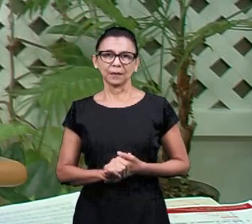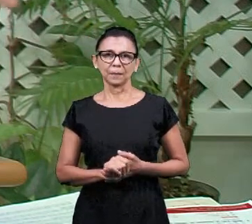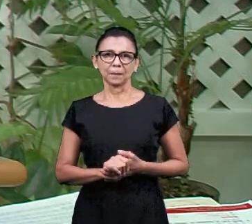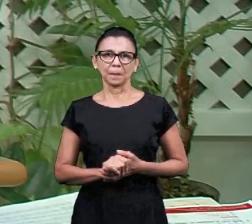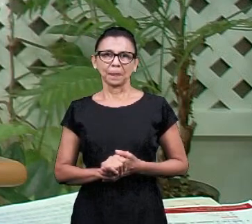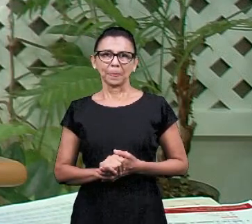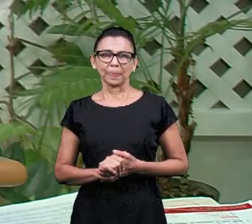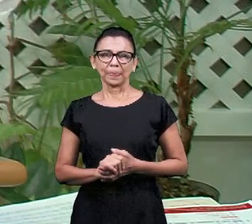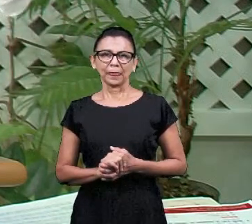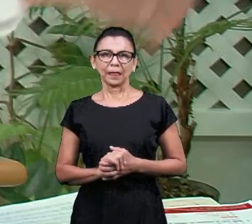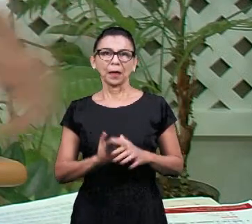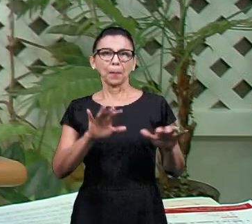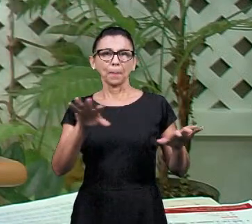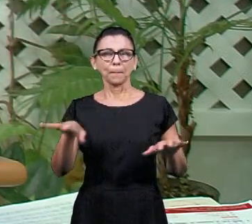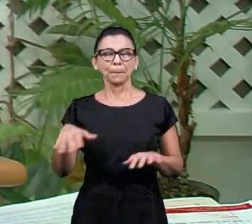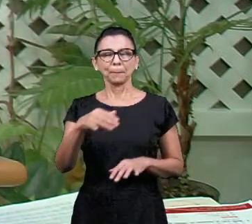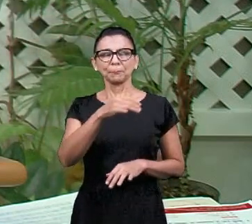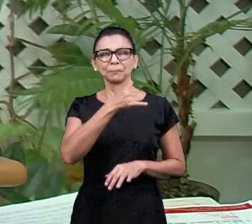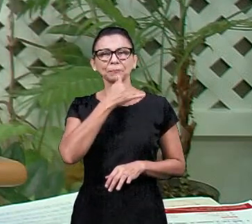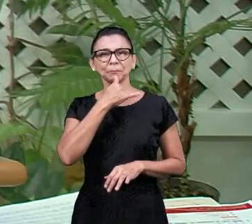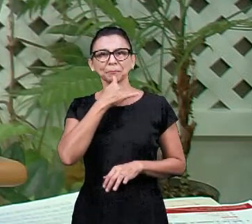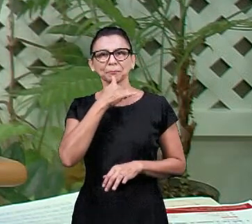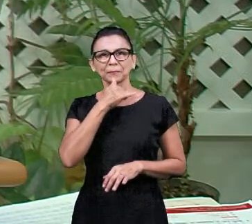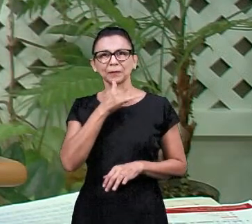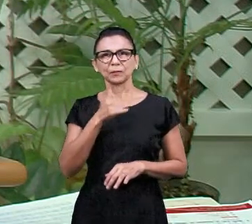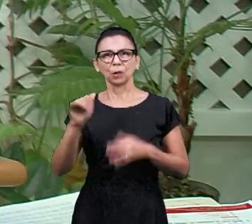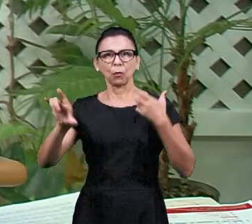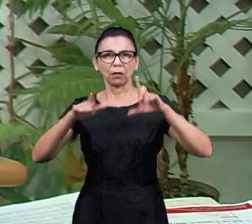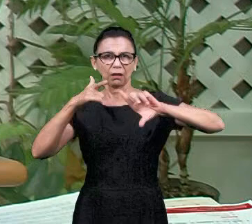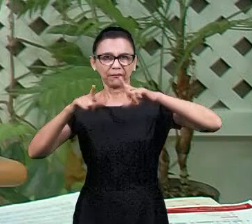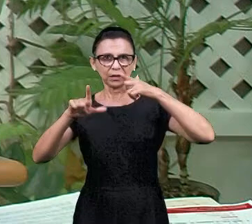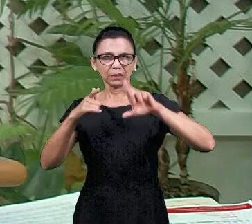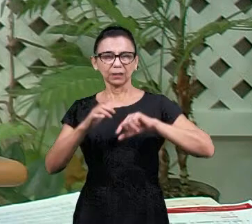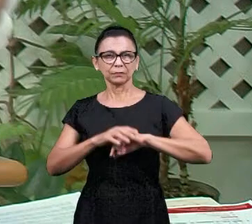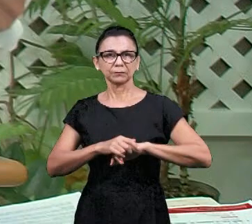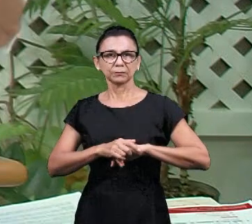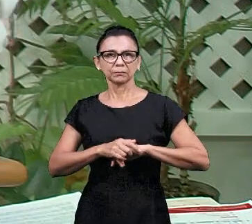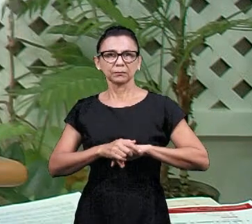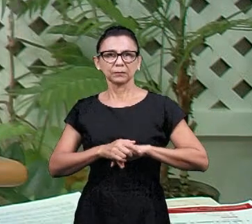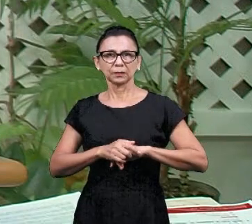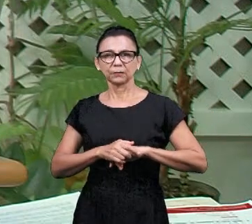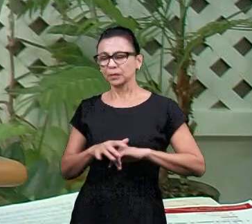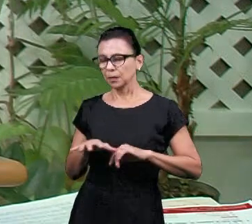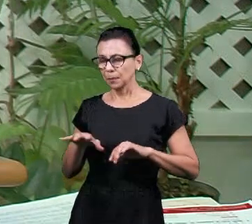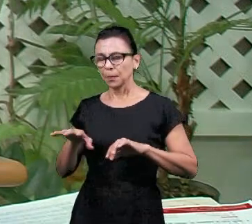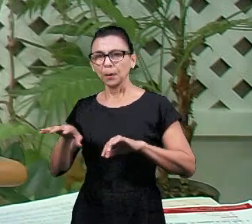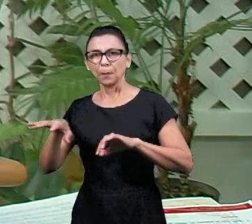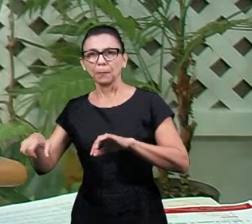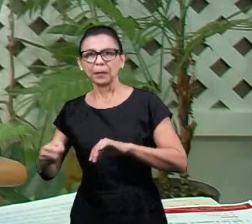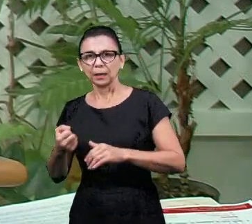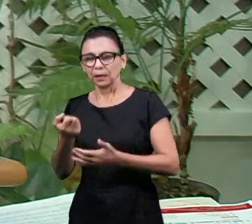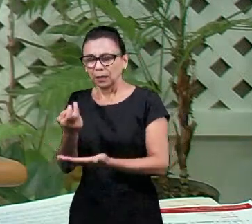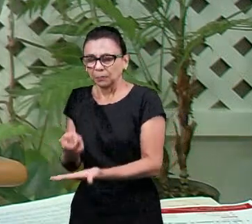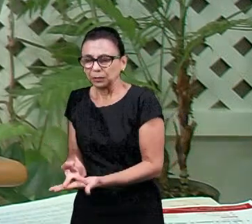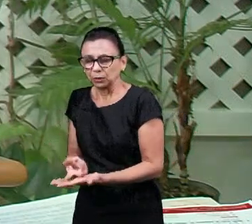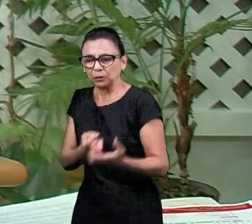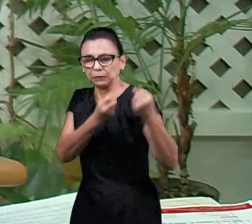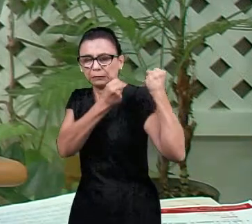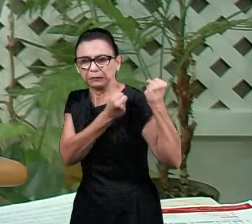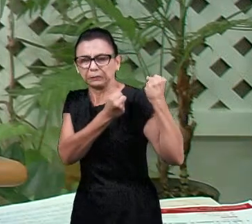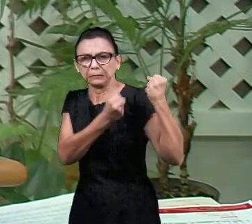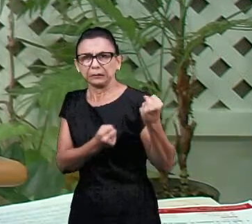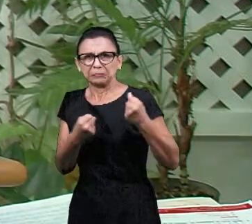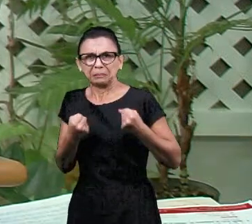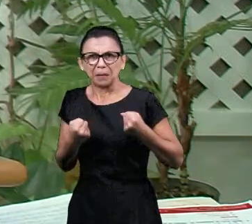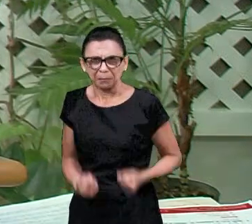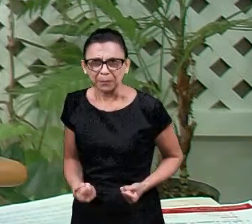et marcher. Et mettre sur son cheval, il a mis à côté. Il a mis à côté. Il a pris le poids en faisant